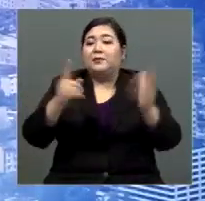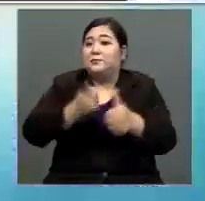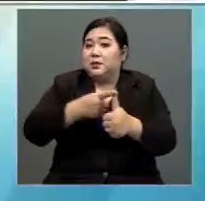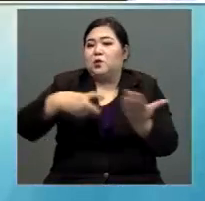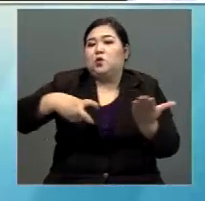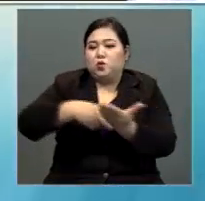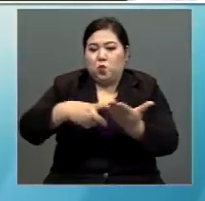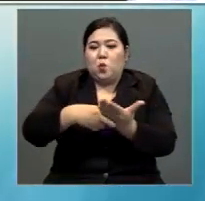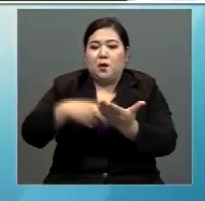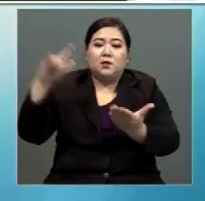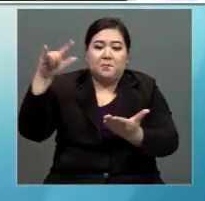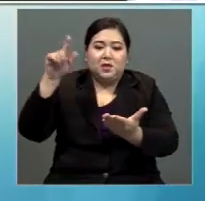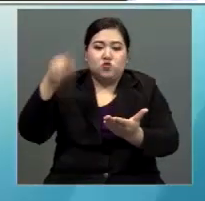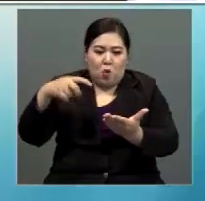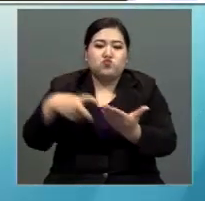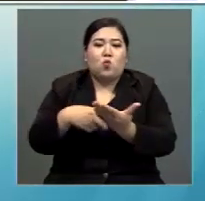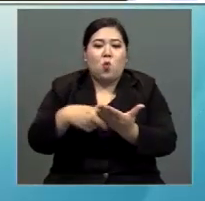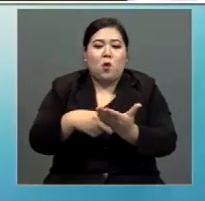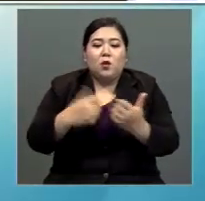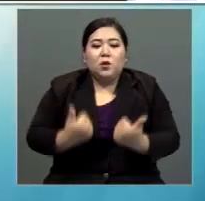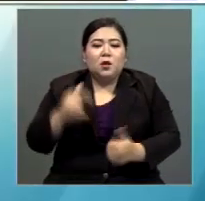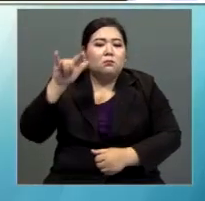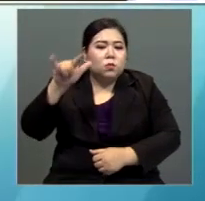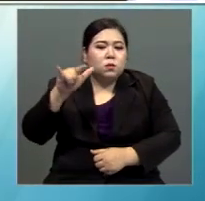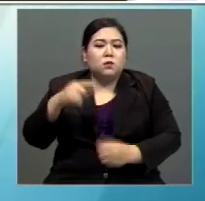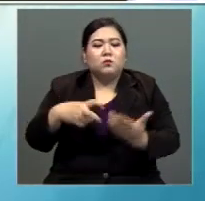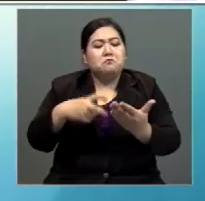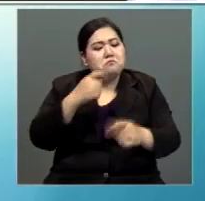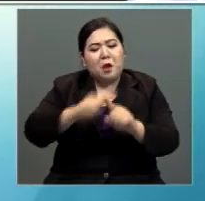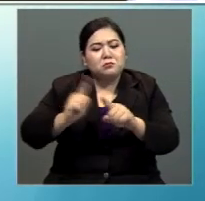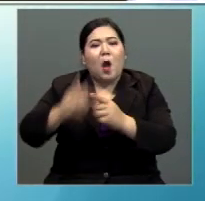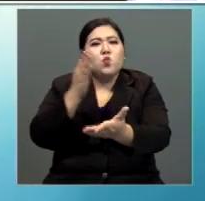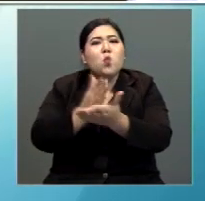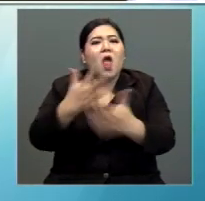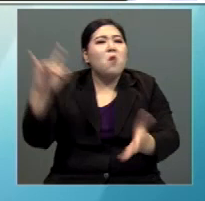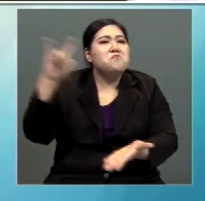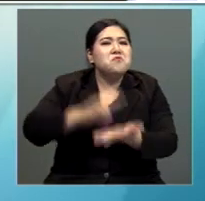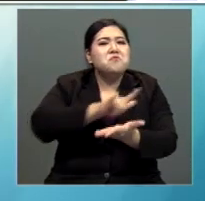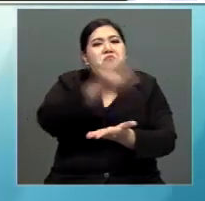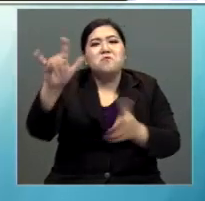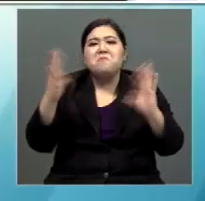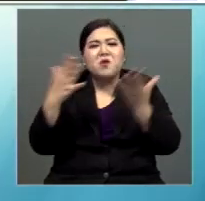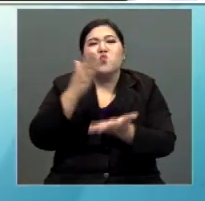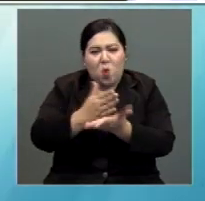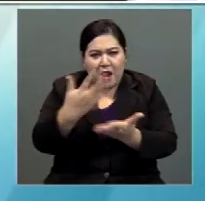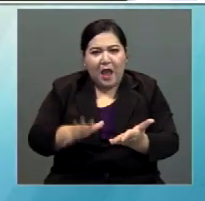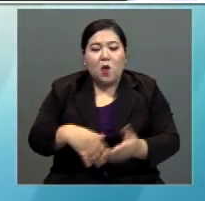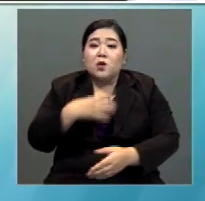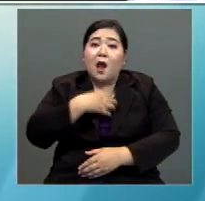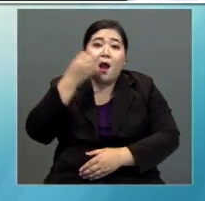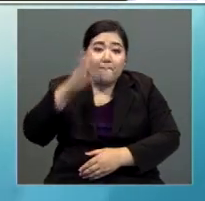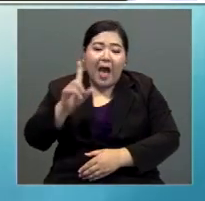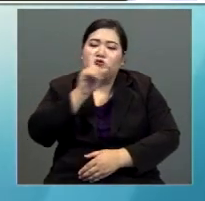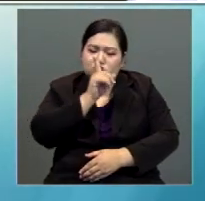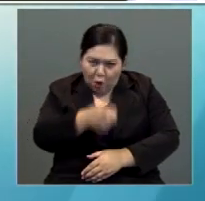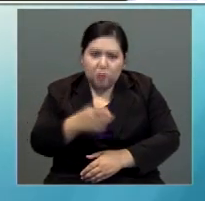มีตัวเครื่องบินซึ่ตอนนี้หลายสายการบนกหุดทําการบนไปแล้วเมื่เดีวัทจะเดนทางกลที่ชัดเจนก็ขอให้ไปติด่สถานทุยเพlingtonล